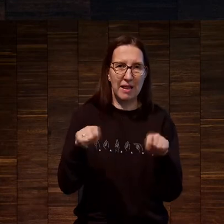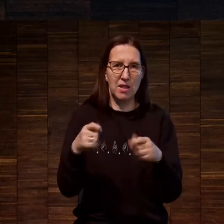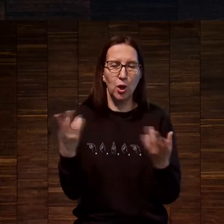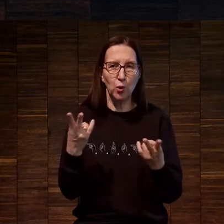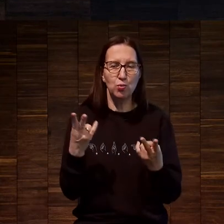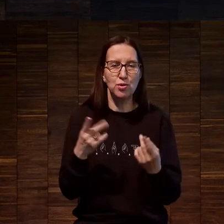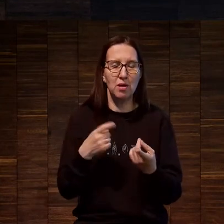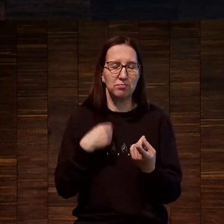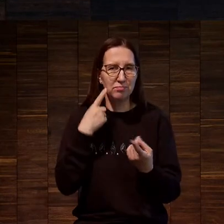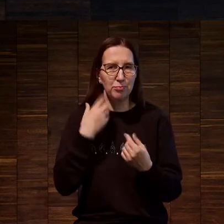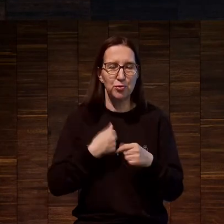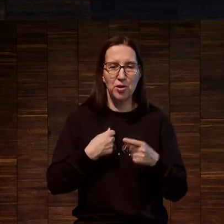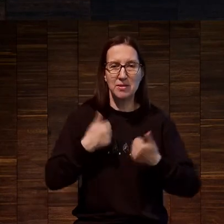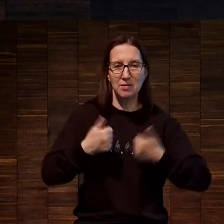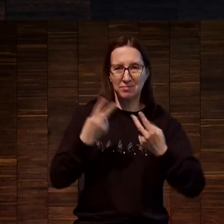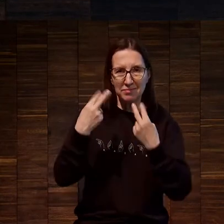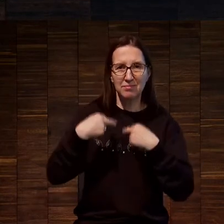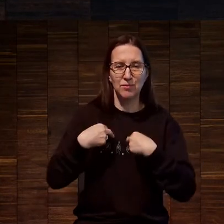внимание публики, им нужно